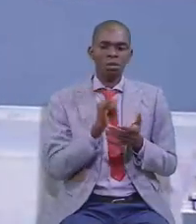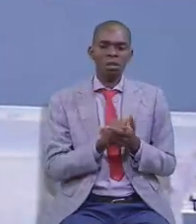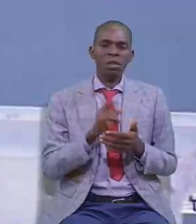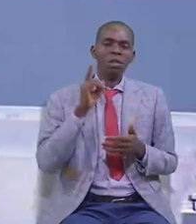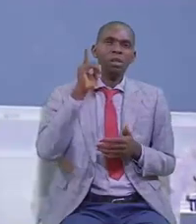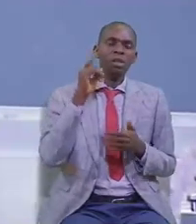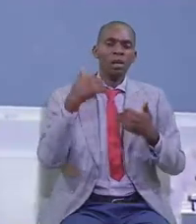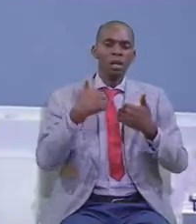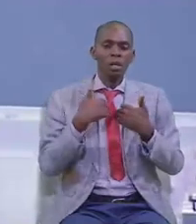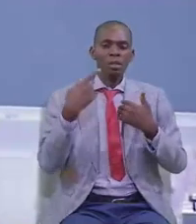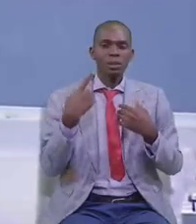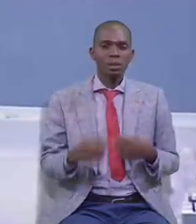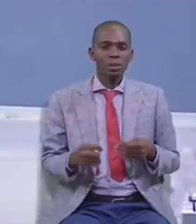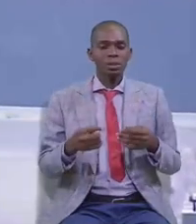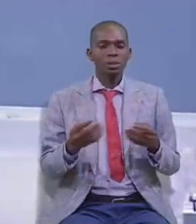il a donc